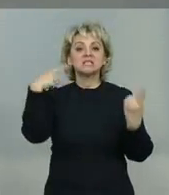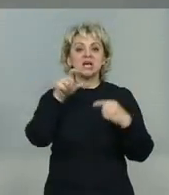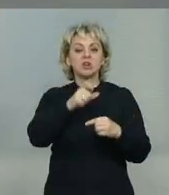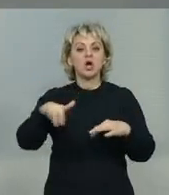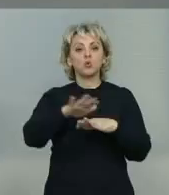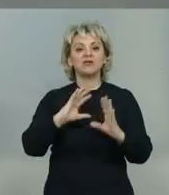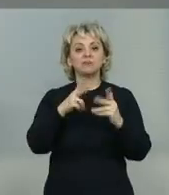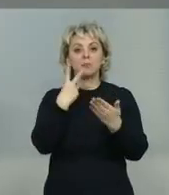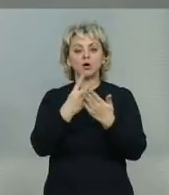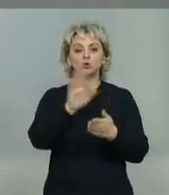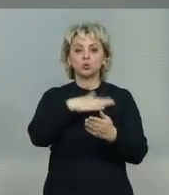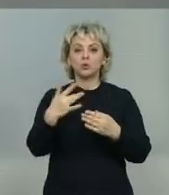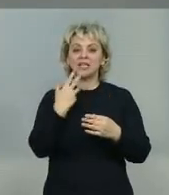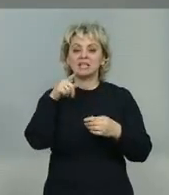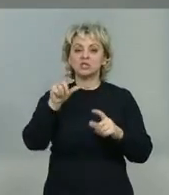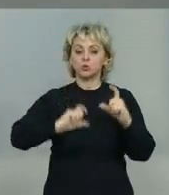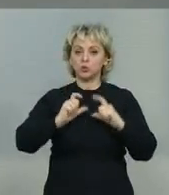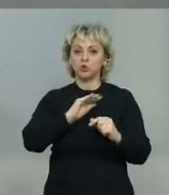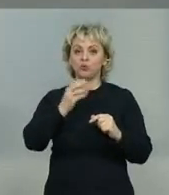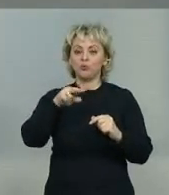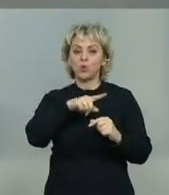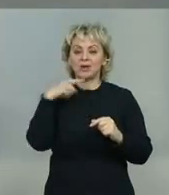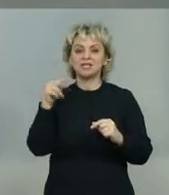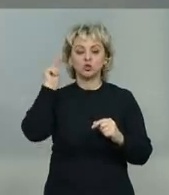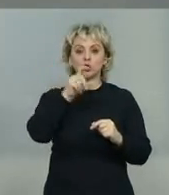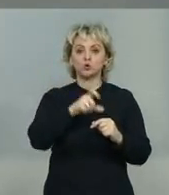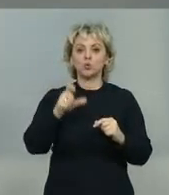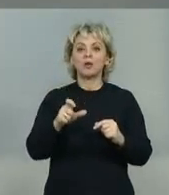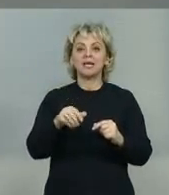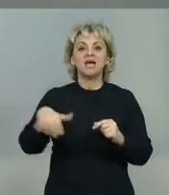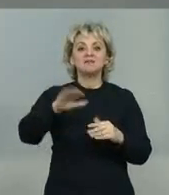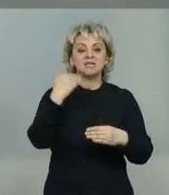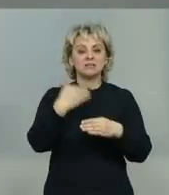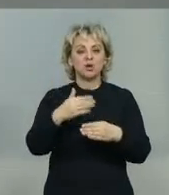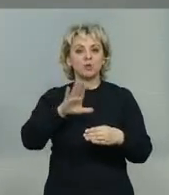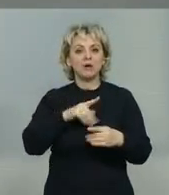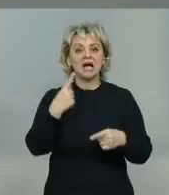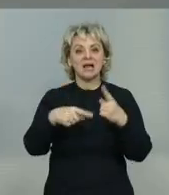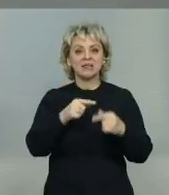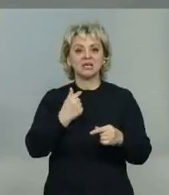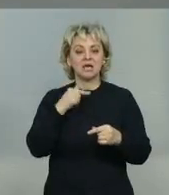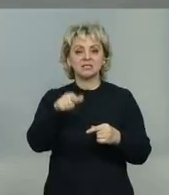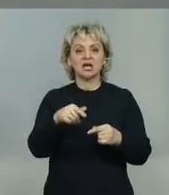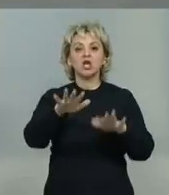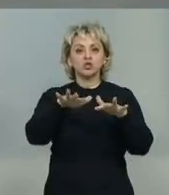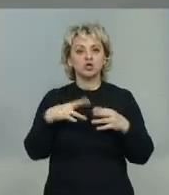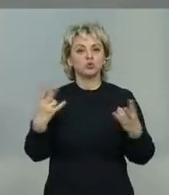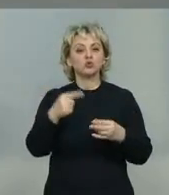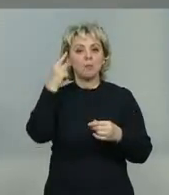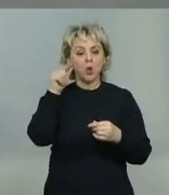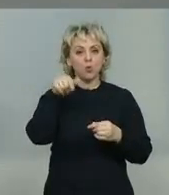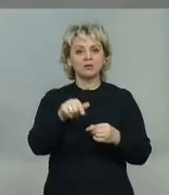народов мира показали друг другу иностранные студенты ЮФУ и российские школьники. Все спектакли были на родных языках, и зрителям нужно